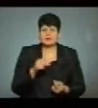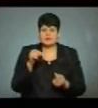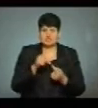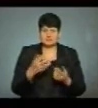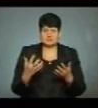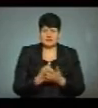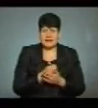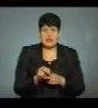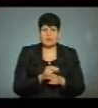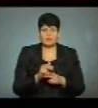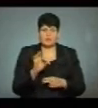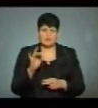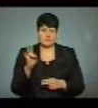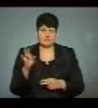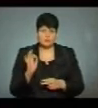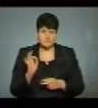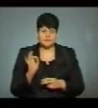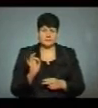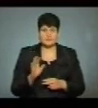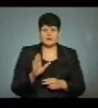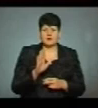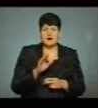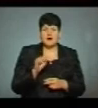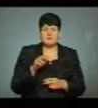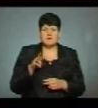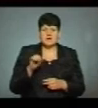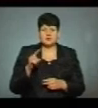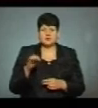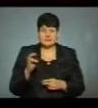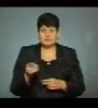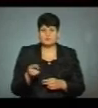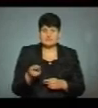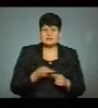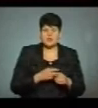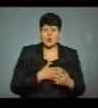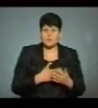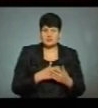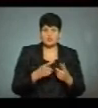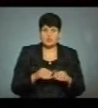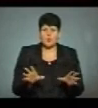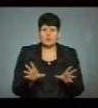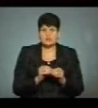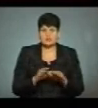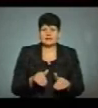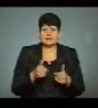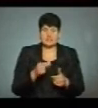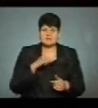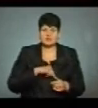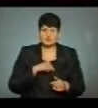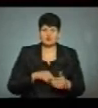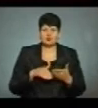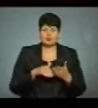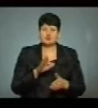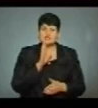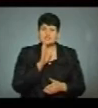та лікування онкології. «Амазонки Тернопілля» – це громадська організація, яка об'єднує та надає психологічну допомогу